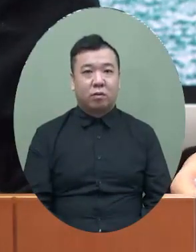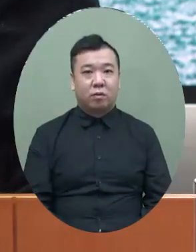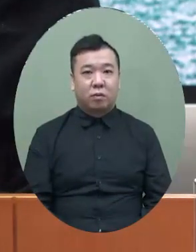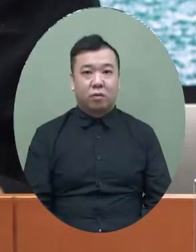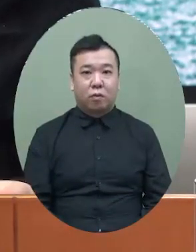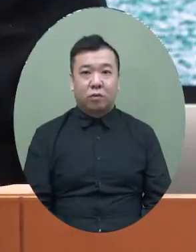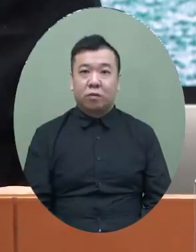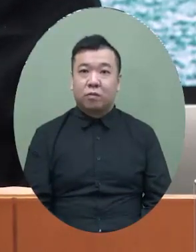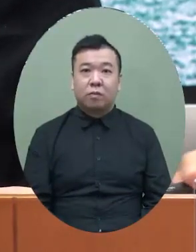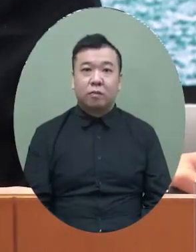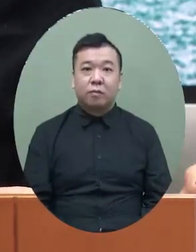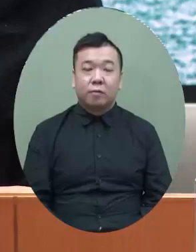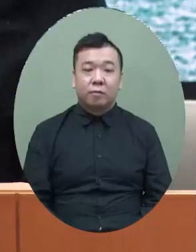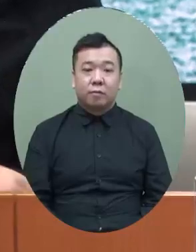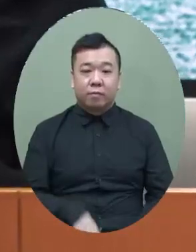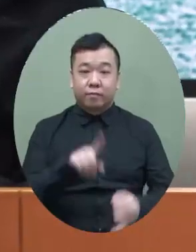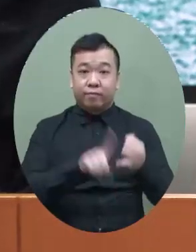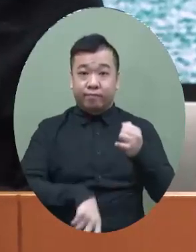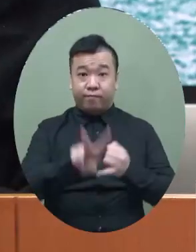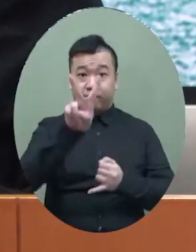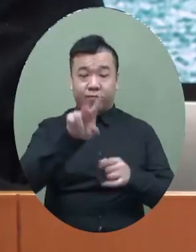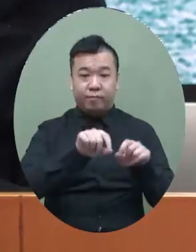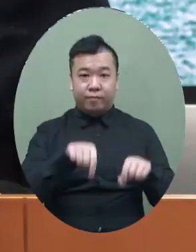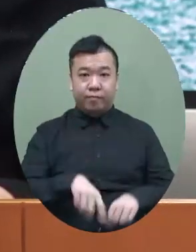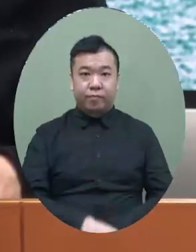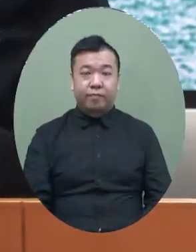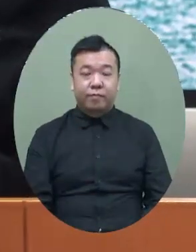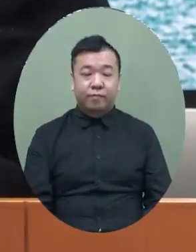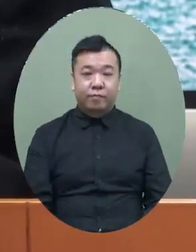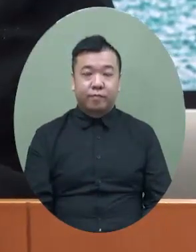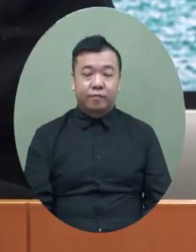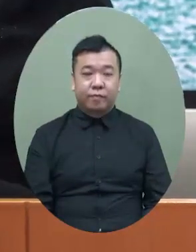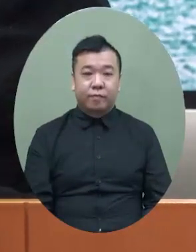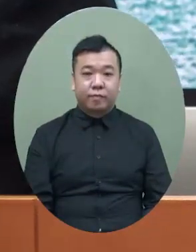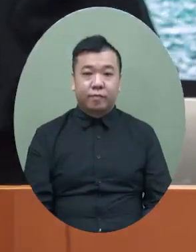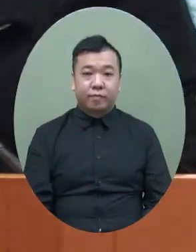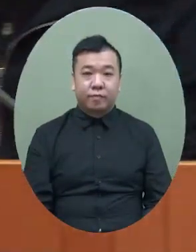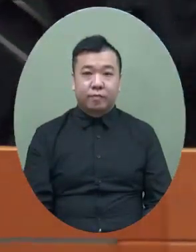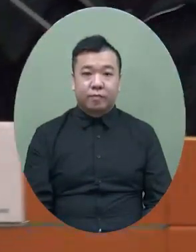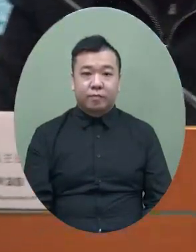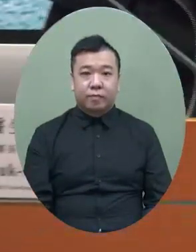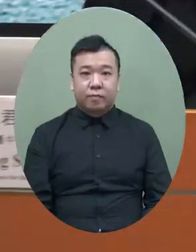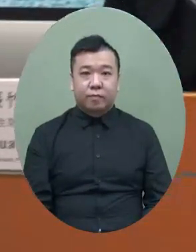好，最後兩條啊，後面嗰位男士，然後前面嗰位女士啊。